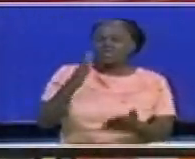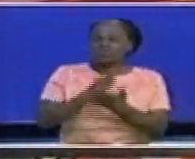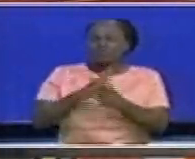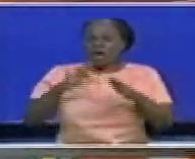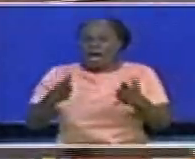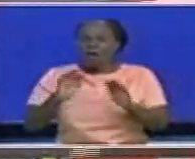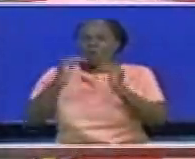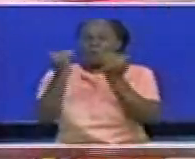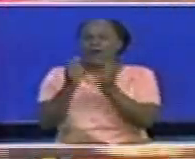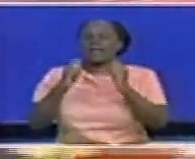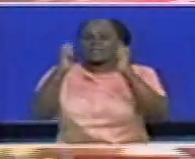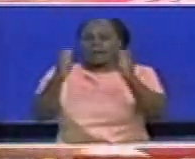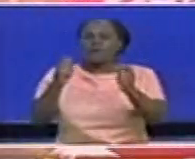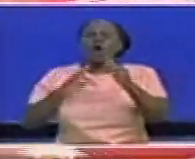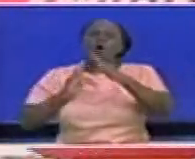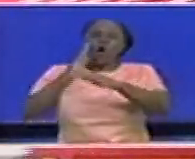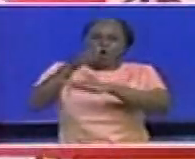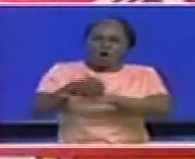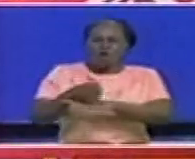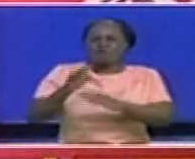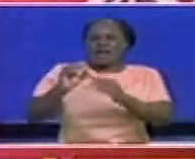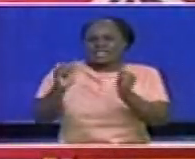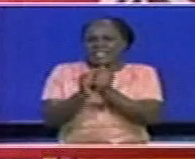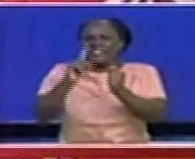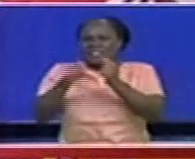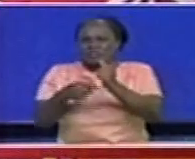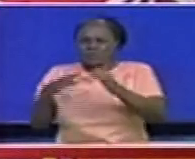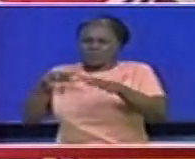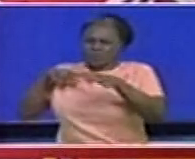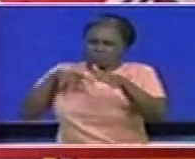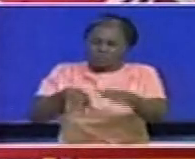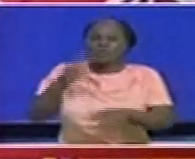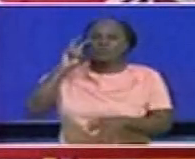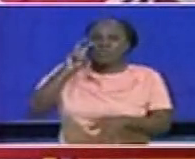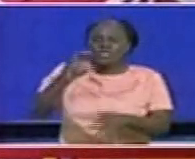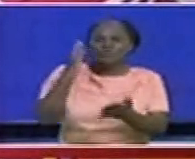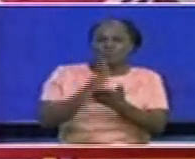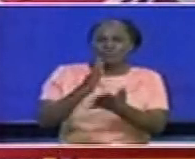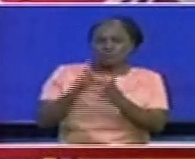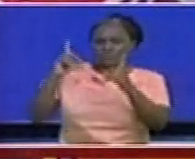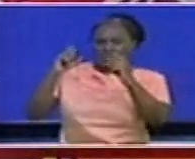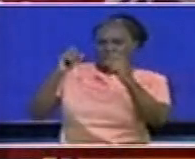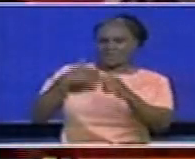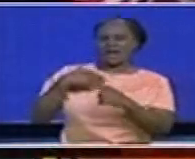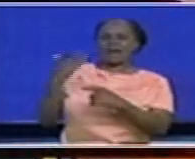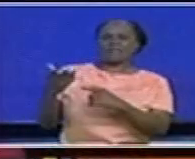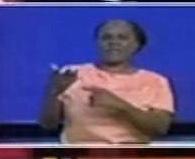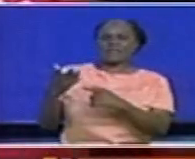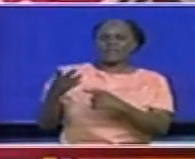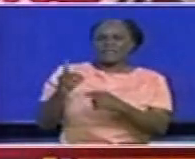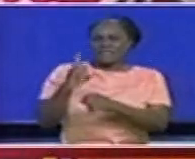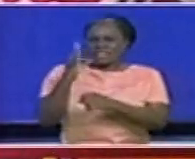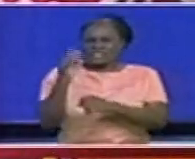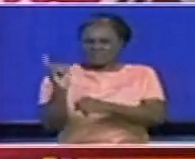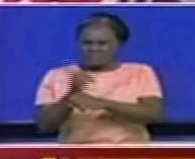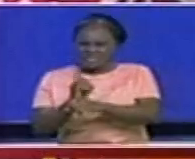hilo. Zaidi ya mashabiki 10,000 walijitokeza katika ukumbi huo kujionea angalau kupiga picha. Sekunde tatu